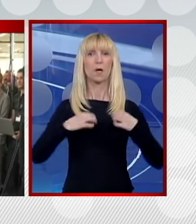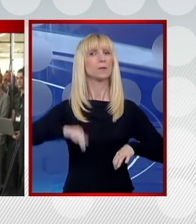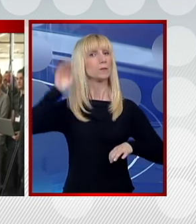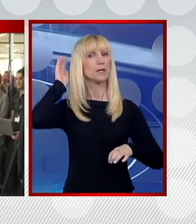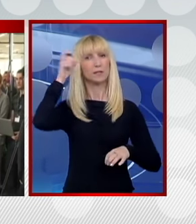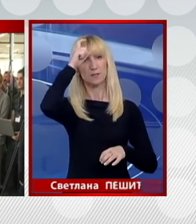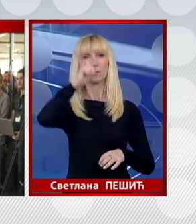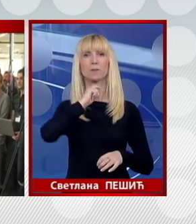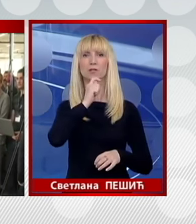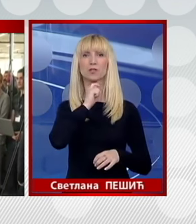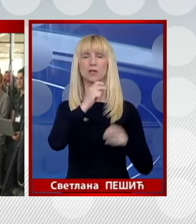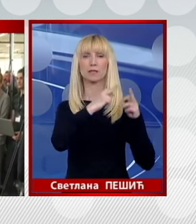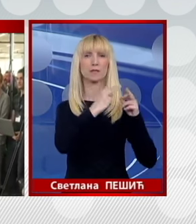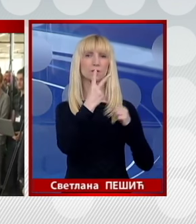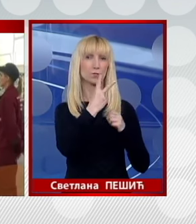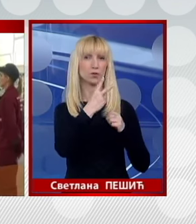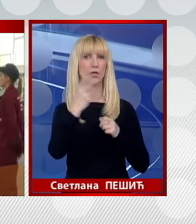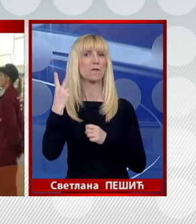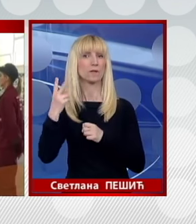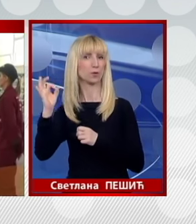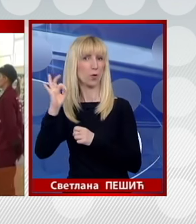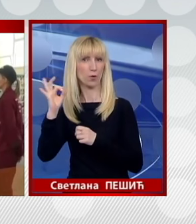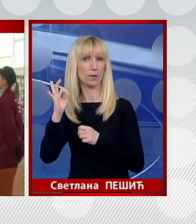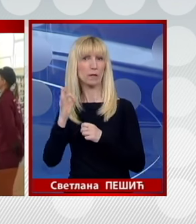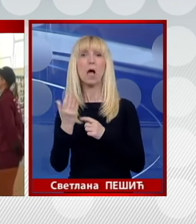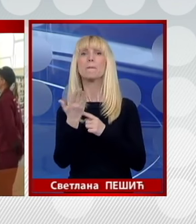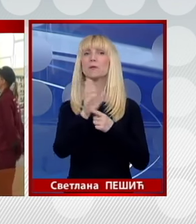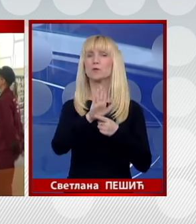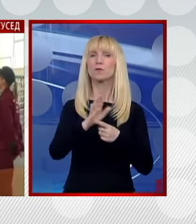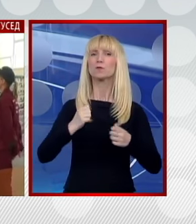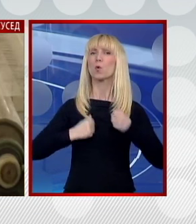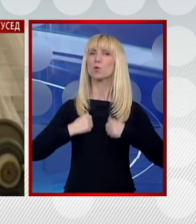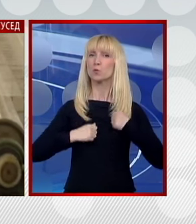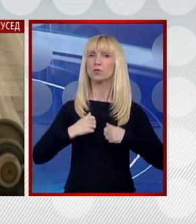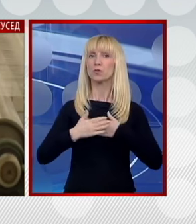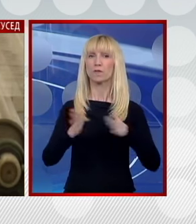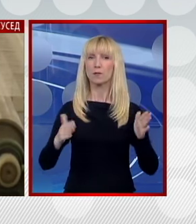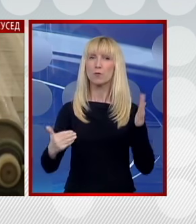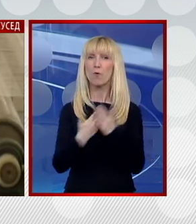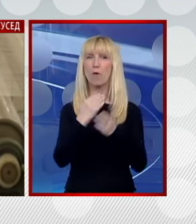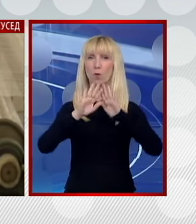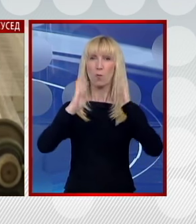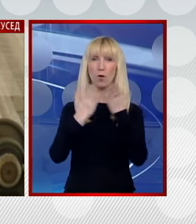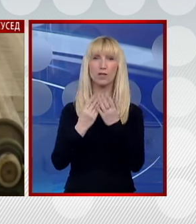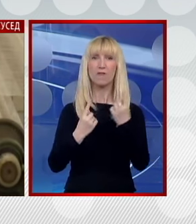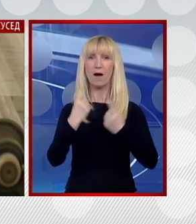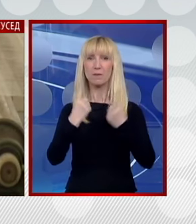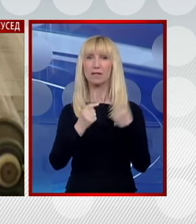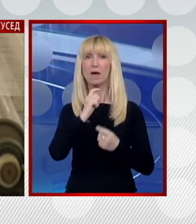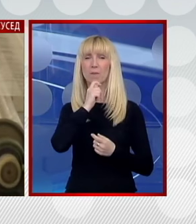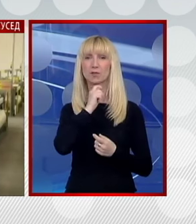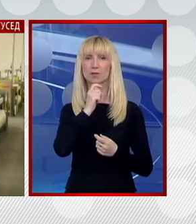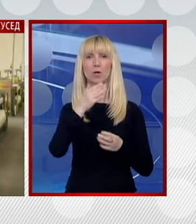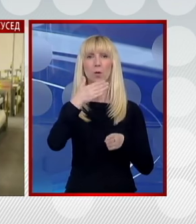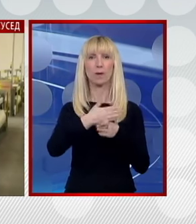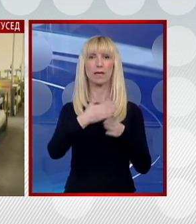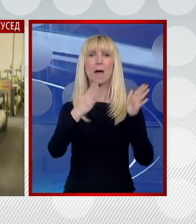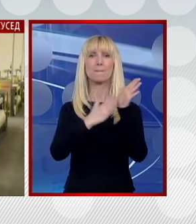Premijeri Srbije i Mađarske Aleksandar Vučić i Viktor Orban prisustvovali su u Subotici otvaranju novog pogona fabrike mađarske